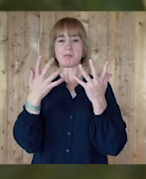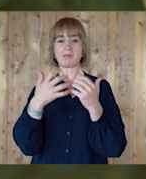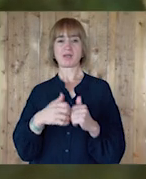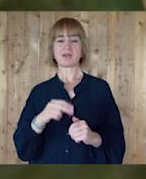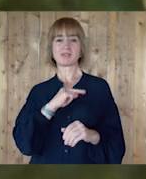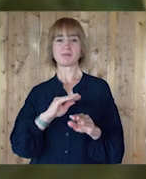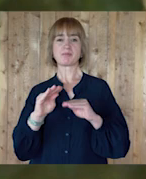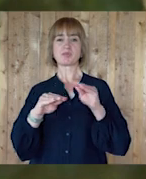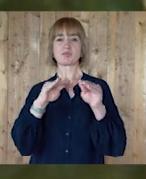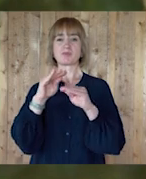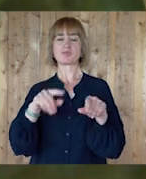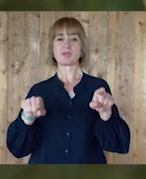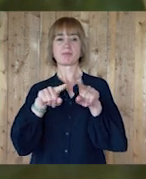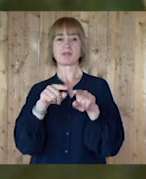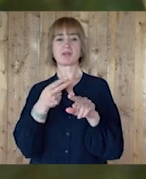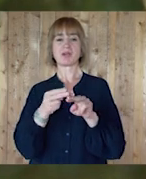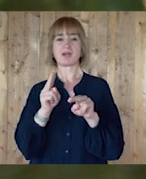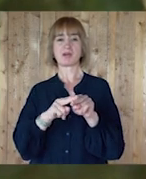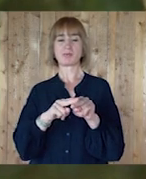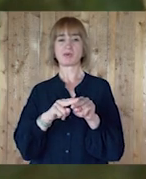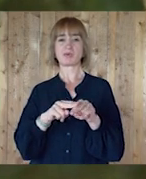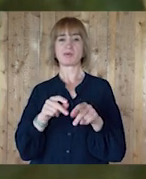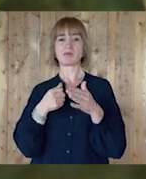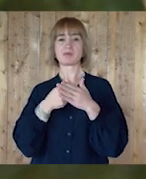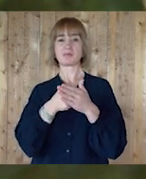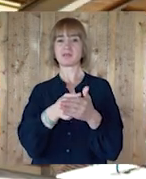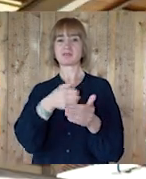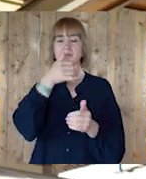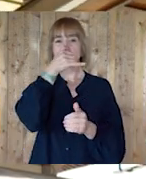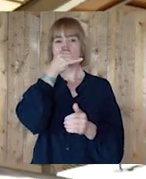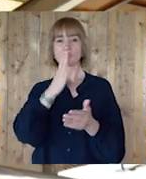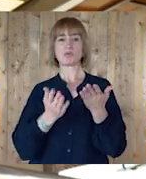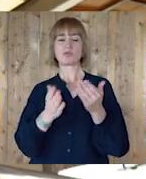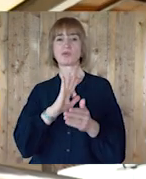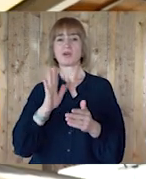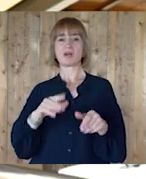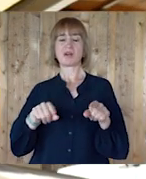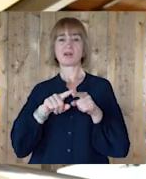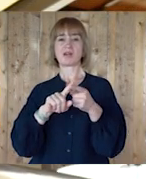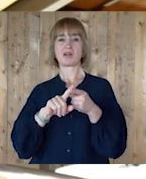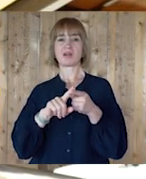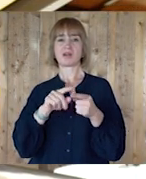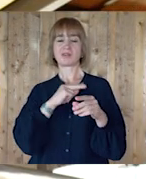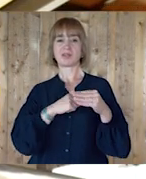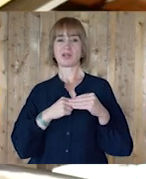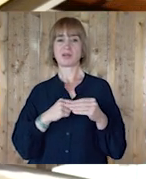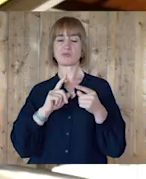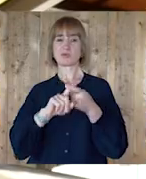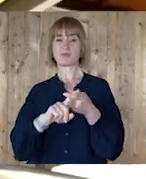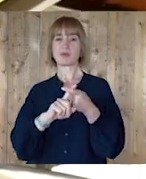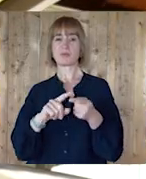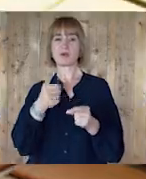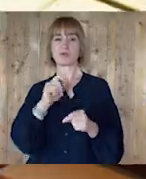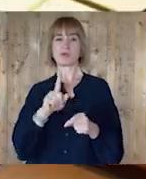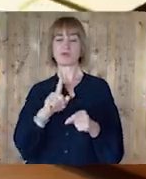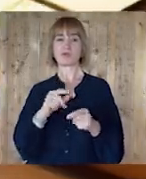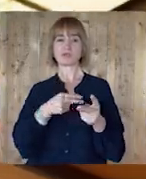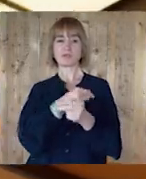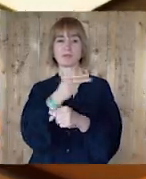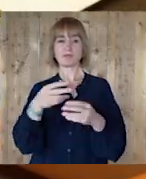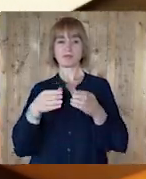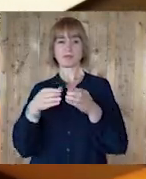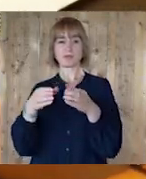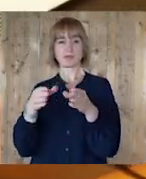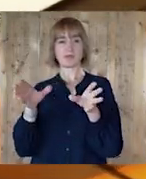არის დასაქმების სისტემისა და მექანიზმების შემუშავება და აღნიშნულის მიღწევა შეუძლებელი არის თუ არა კოორდინირებული